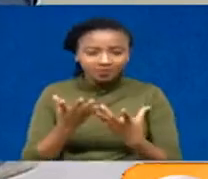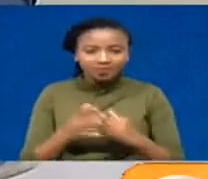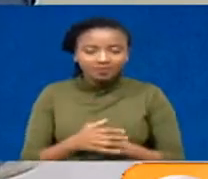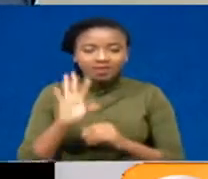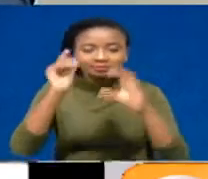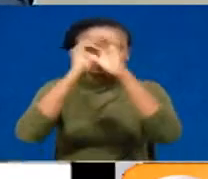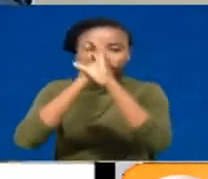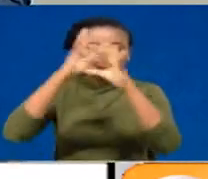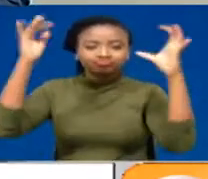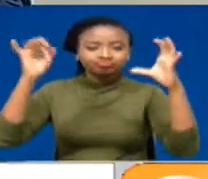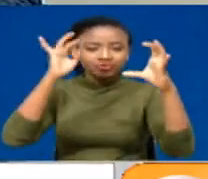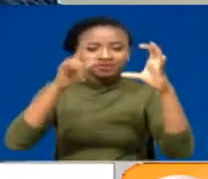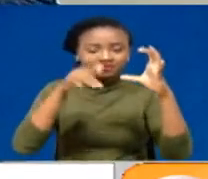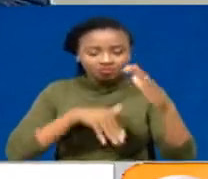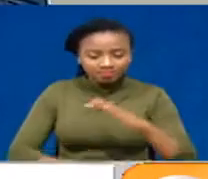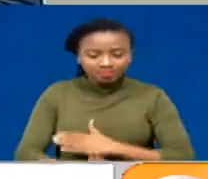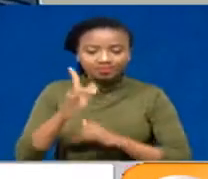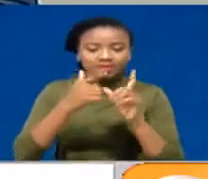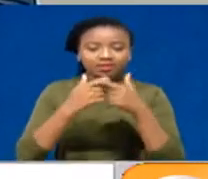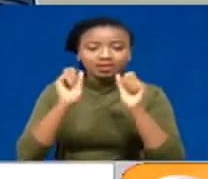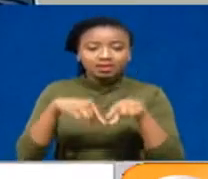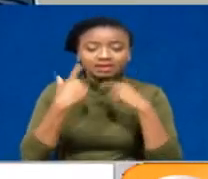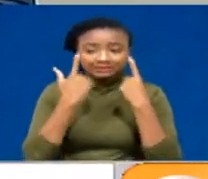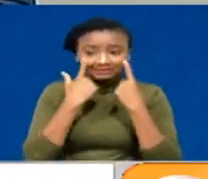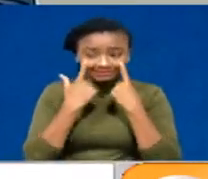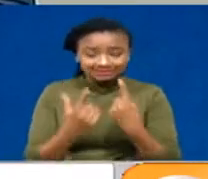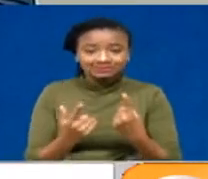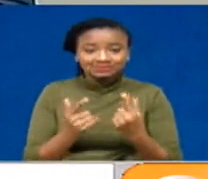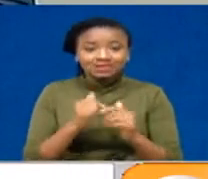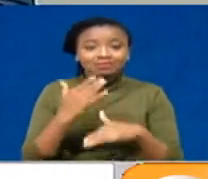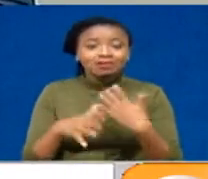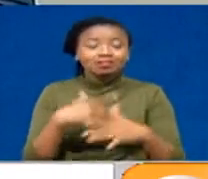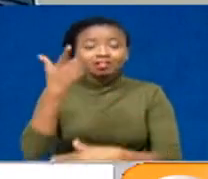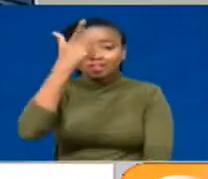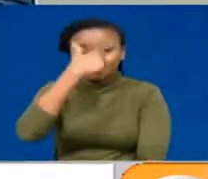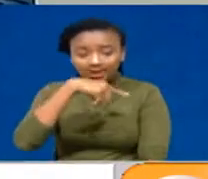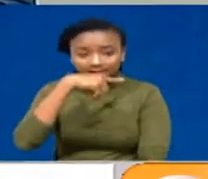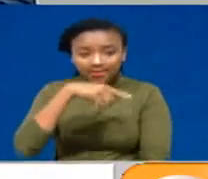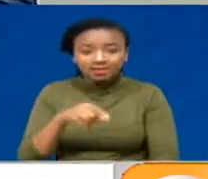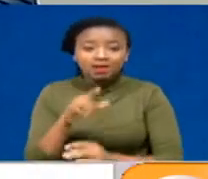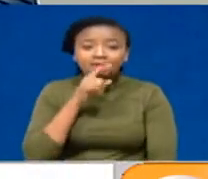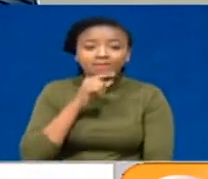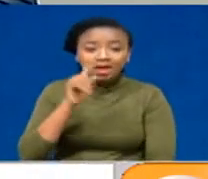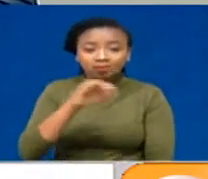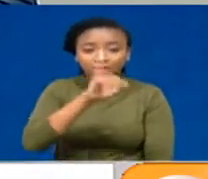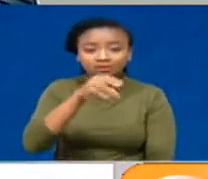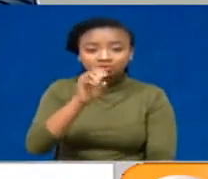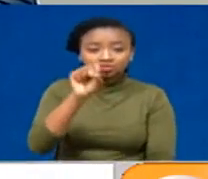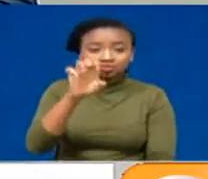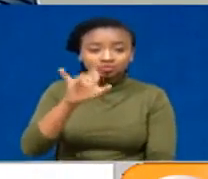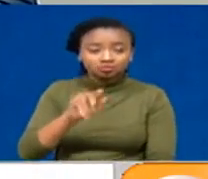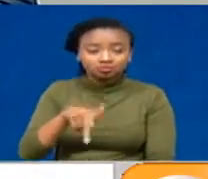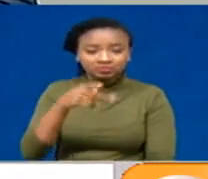Tafakari kuzaliwa ukiwa na uwezo wa kuona, kisha siku moja hali yako inageuka na kuwa ya upofu. Hii ni hadithi ya Joseph Kemboi mwenye umri wa